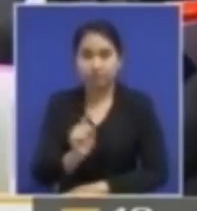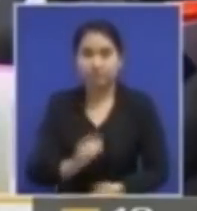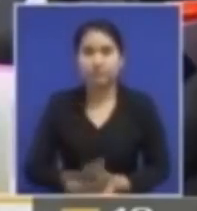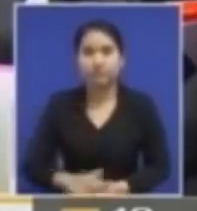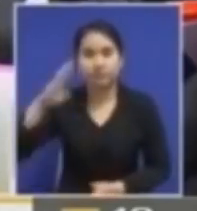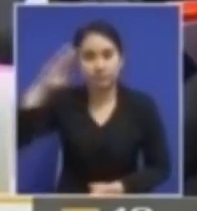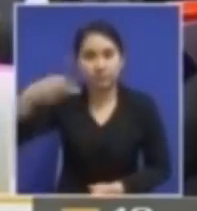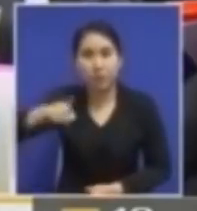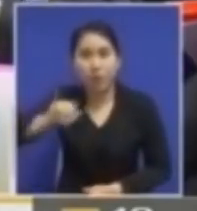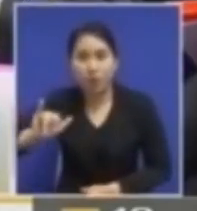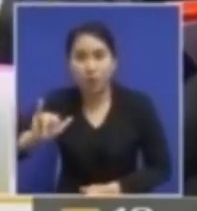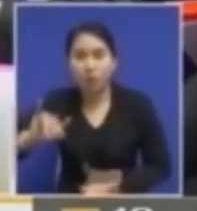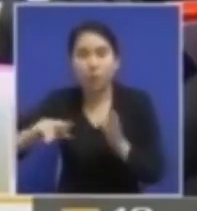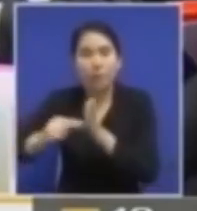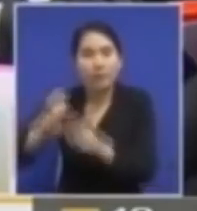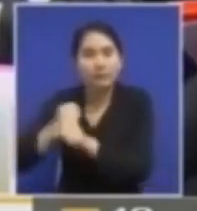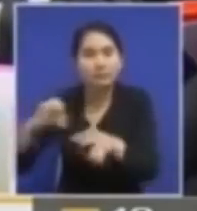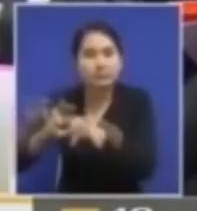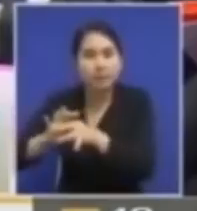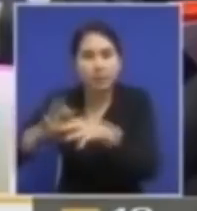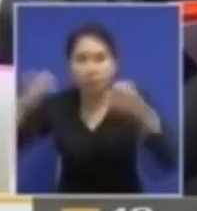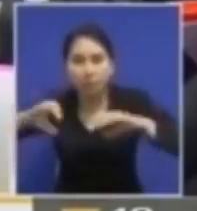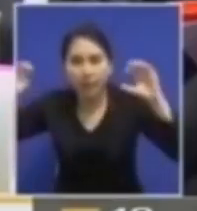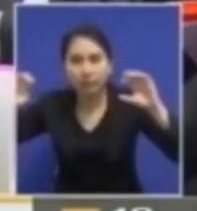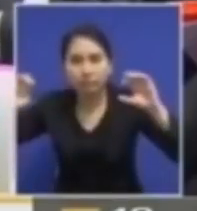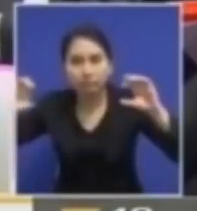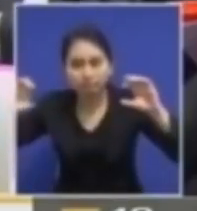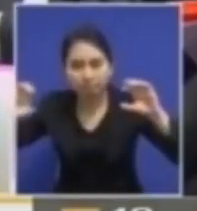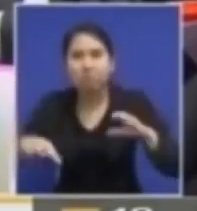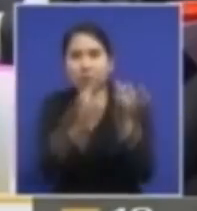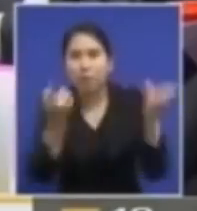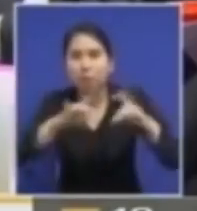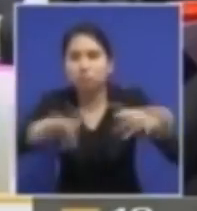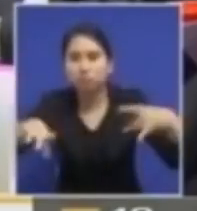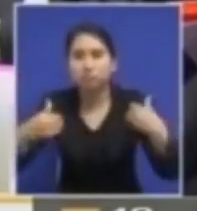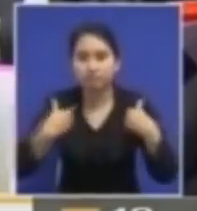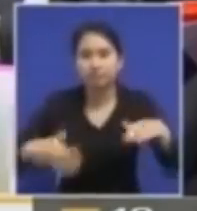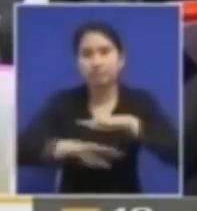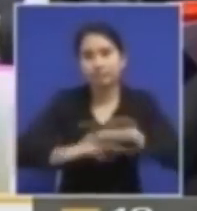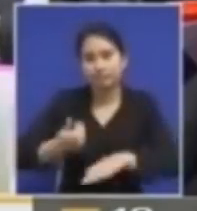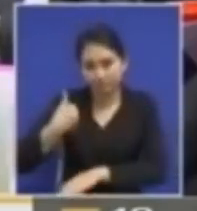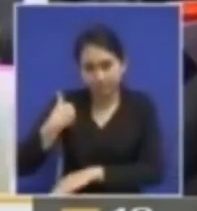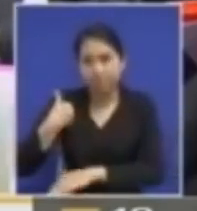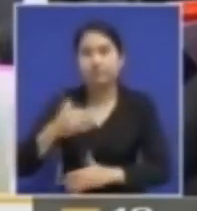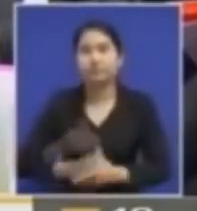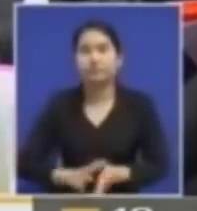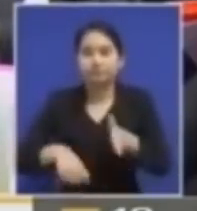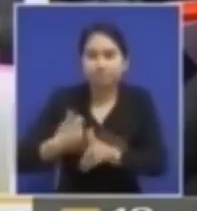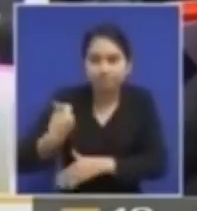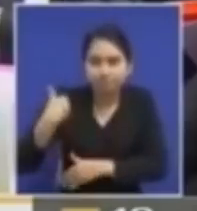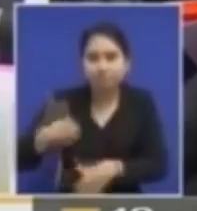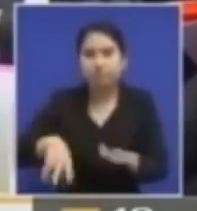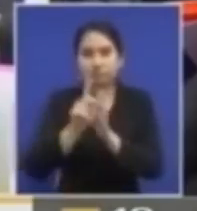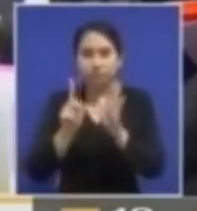าหน้าที่อื่นของรัฐซึ่งขัดกับบทบัญญัติรัฐธรรมนูญมีหลักฐานเชิงประจักษ์มีข้อเท็จจริงมีข้อกฎหมายอย่างไ